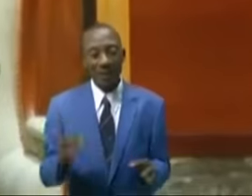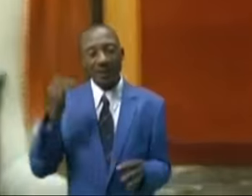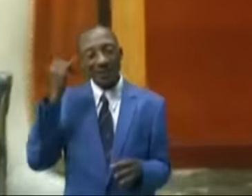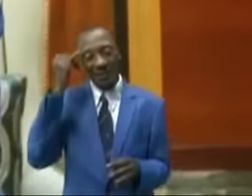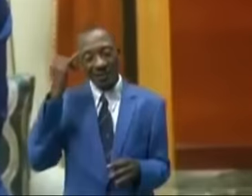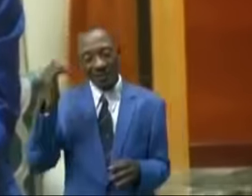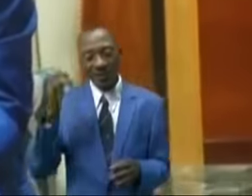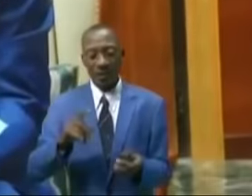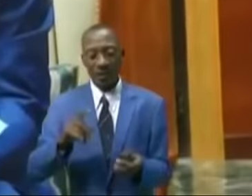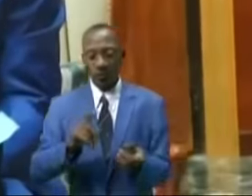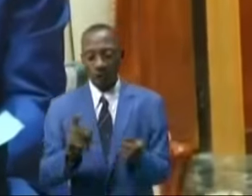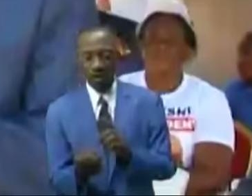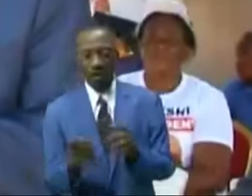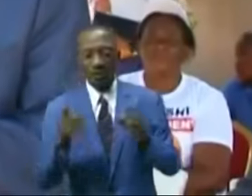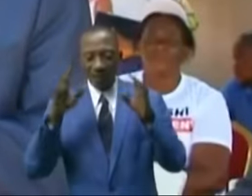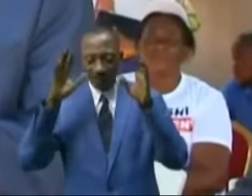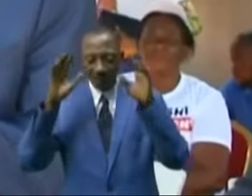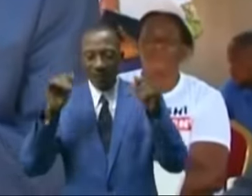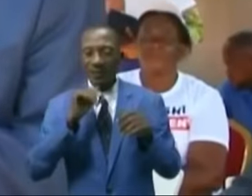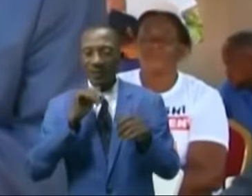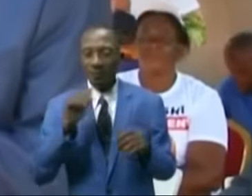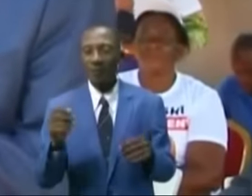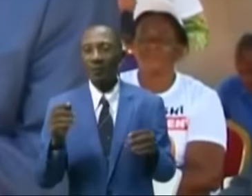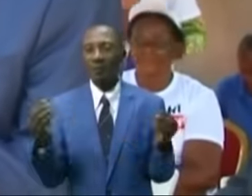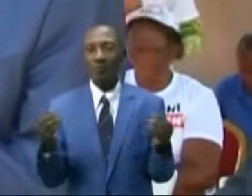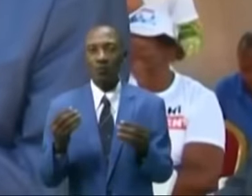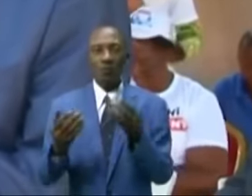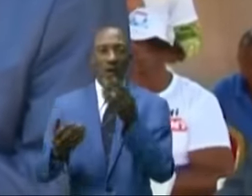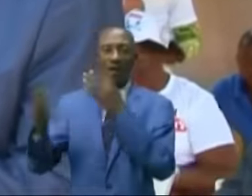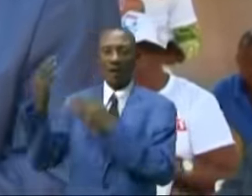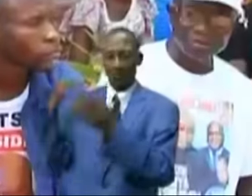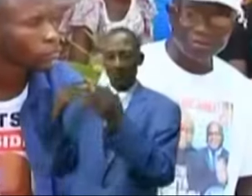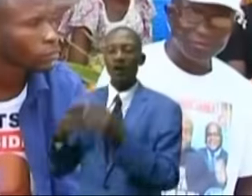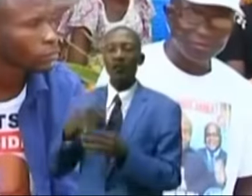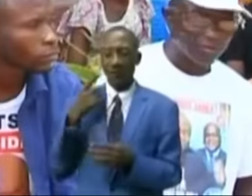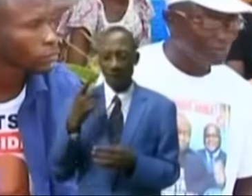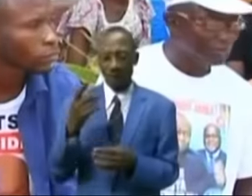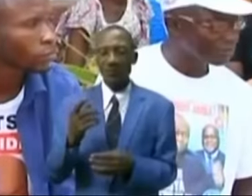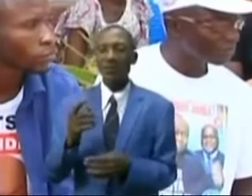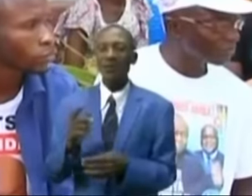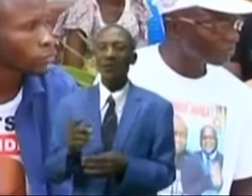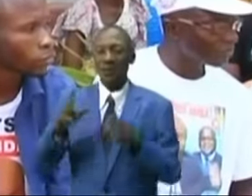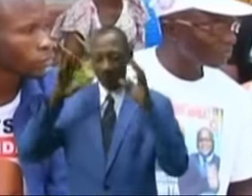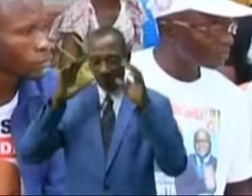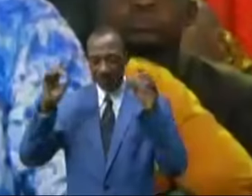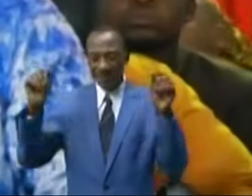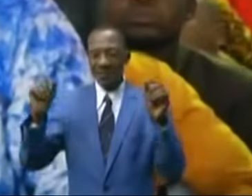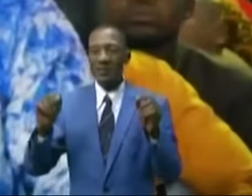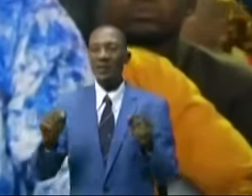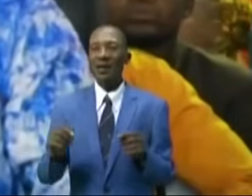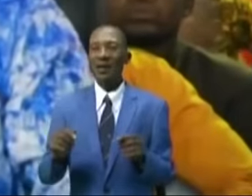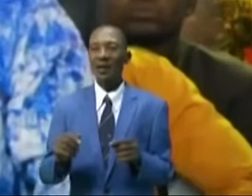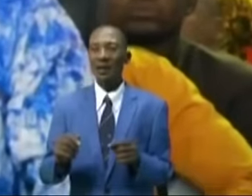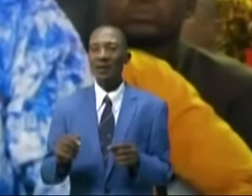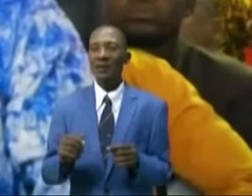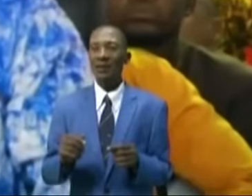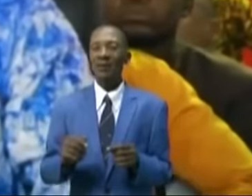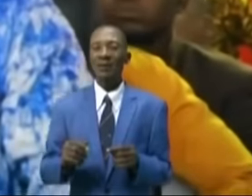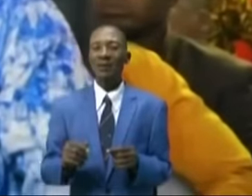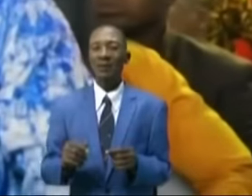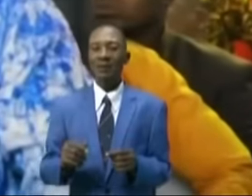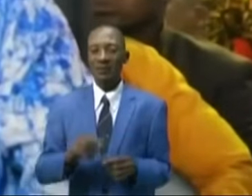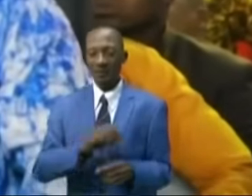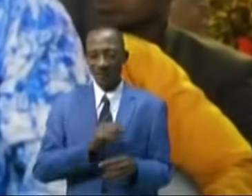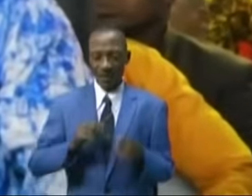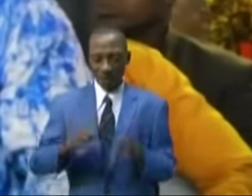Les détracteurs, à mal de positionnement, devraient reculer et laisser la voie au gestionnaire et gardien du